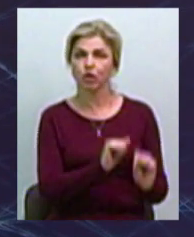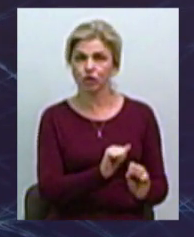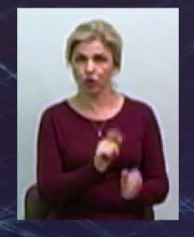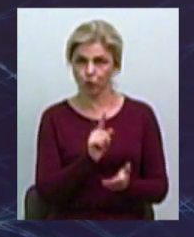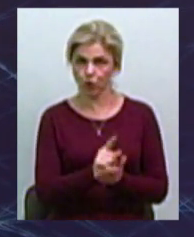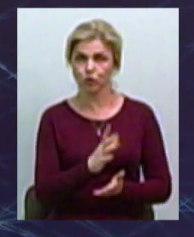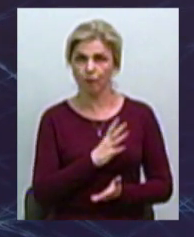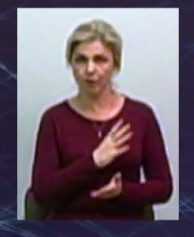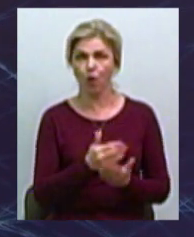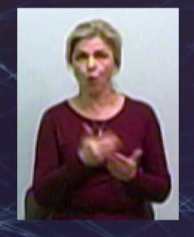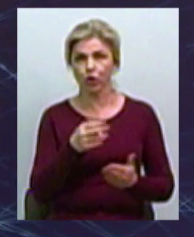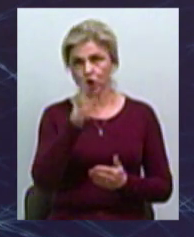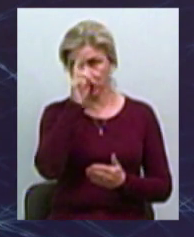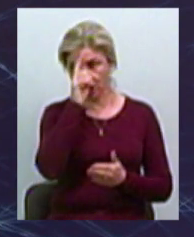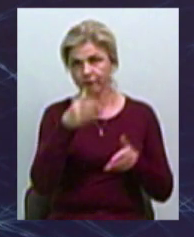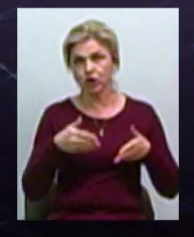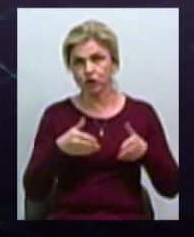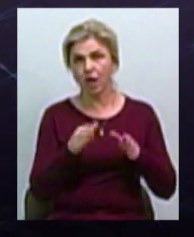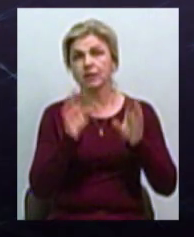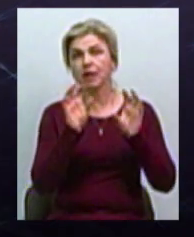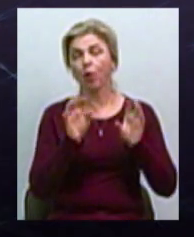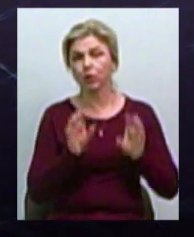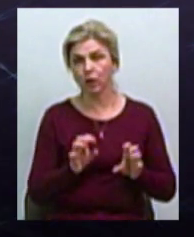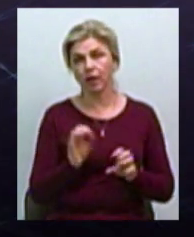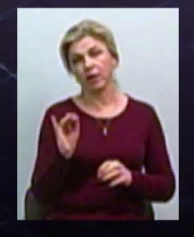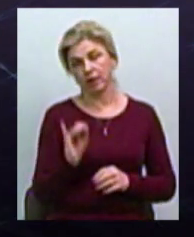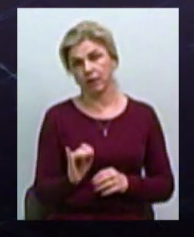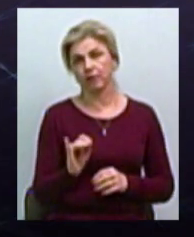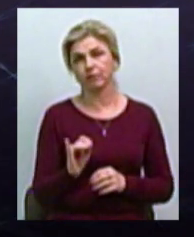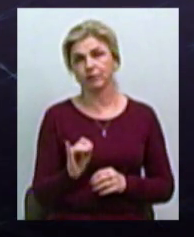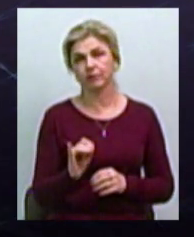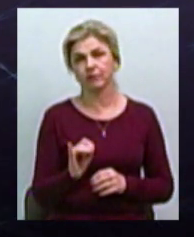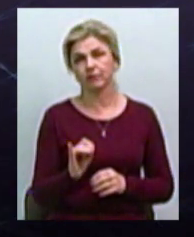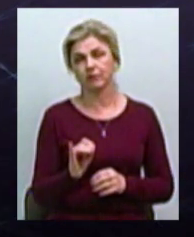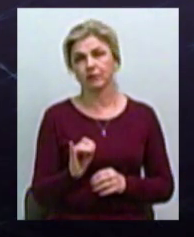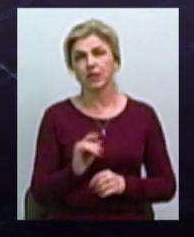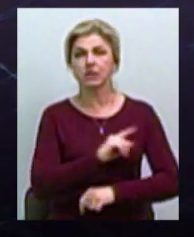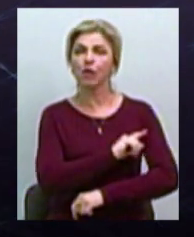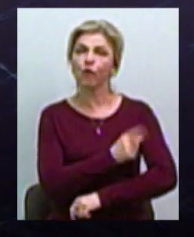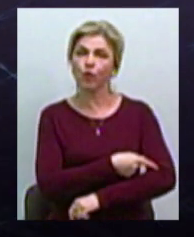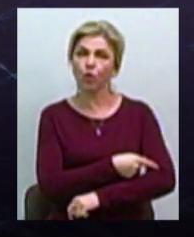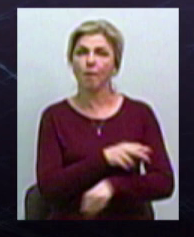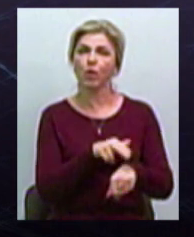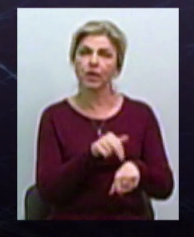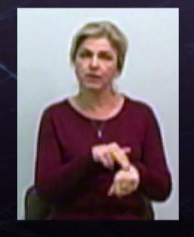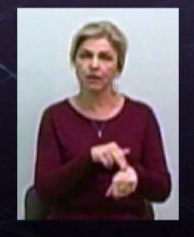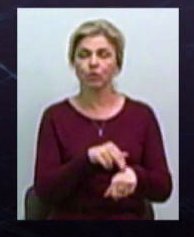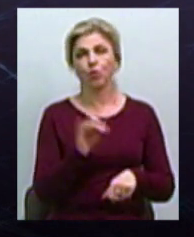мати захищеність від держави шляхом законодавчого та, скажімо так, силового, тобто поліцейського